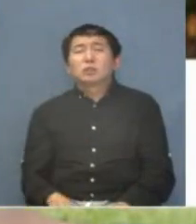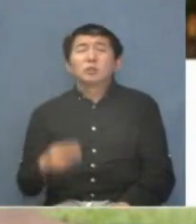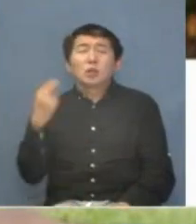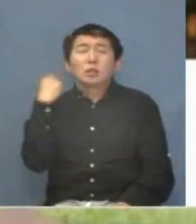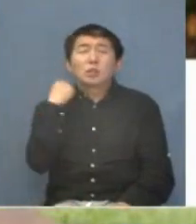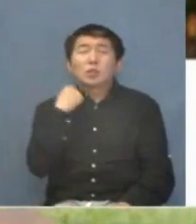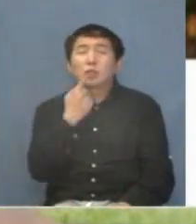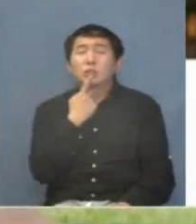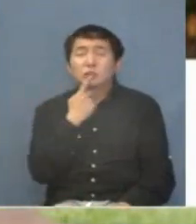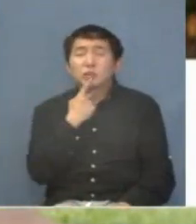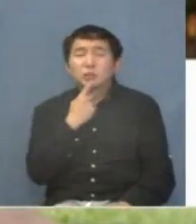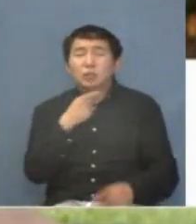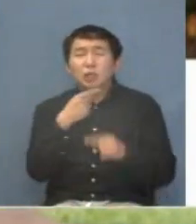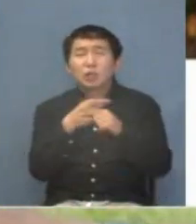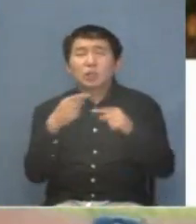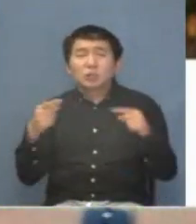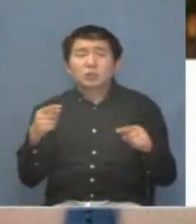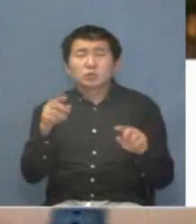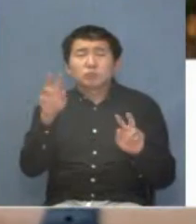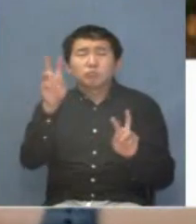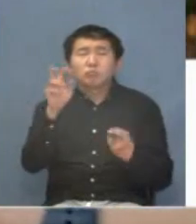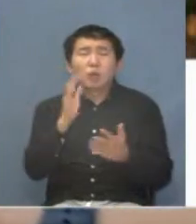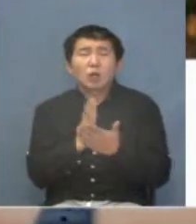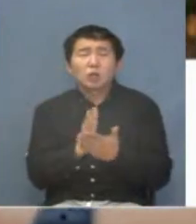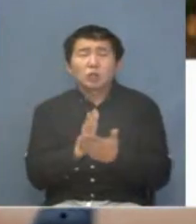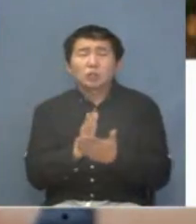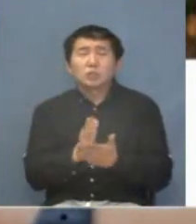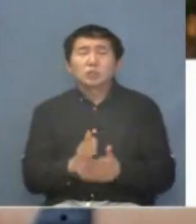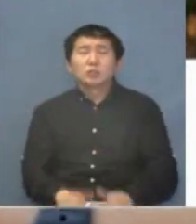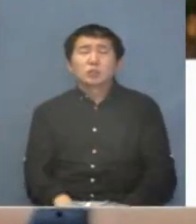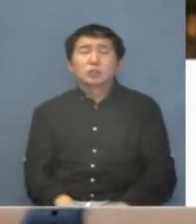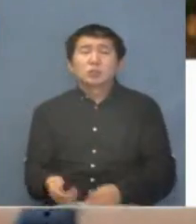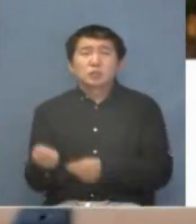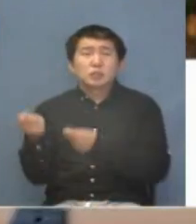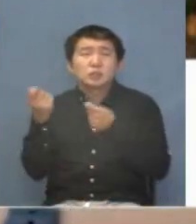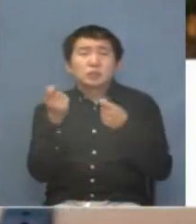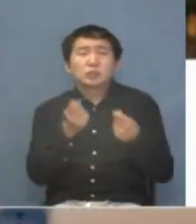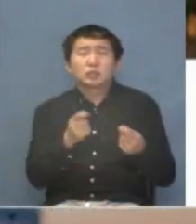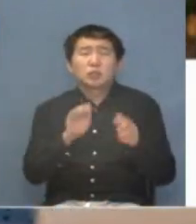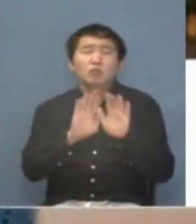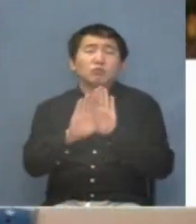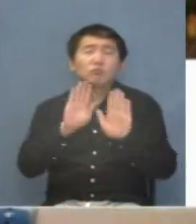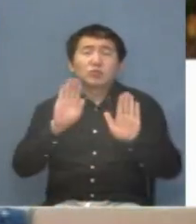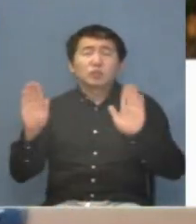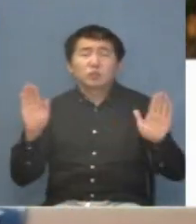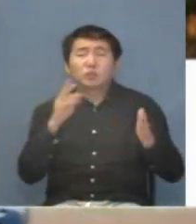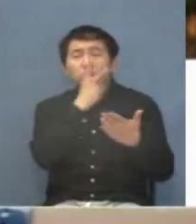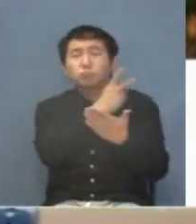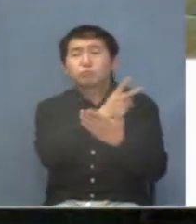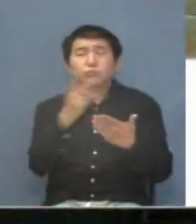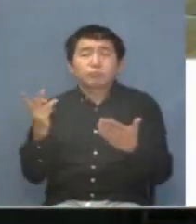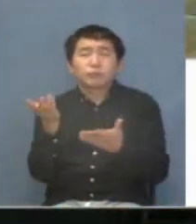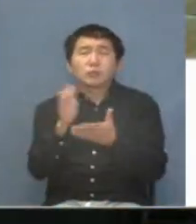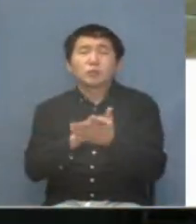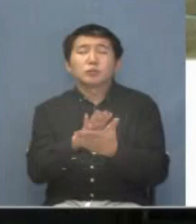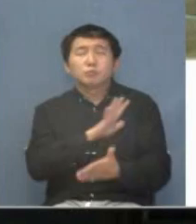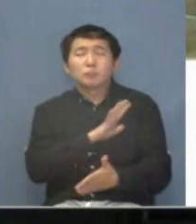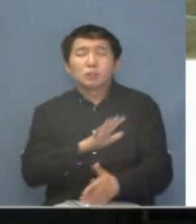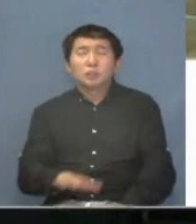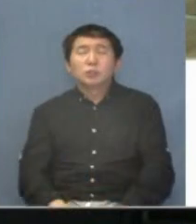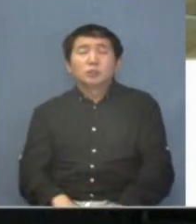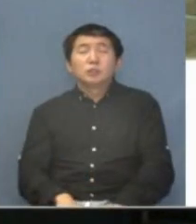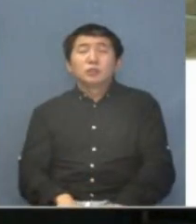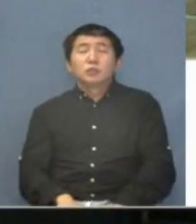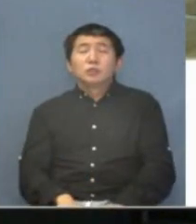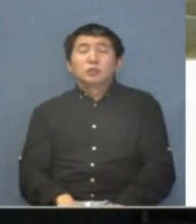ағылшын тіліндегі әртүрлі версияларды, яғни нұсқаларды әкеп, көрермендерге көрсетіп таныстырдық. Көрмеде Абайдың